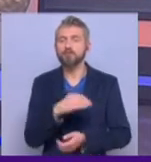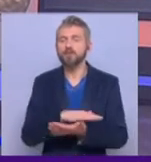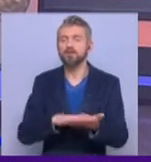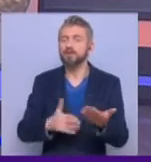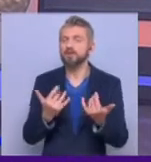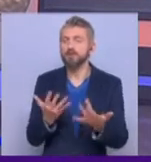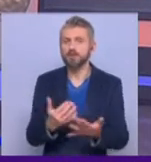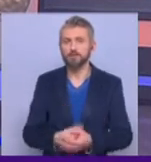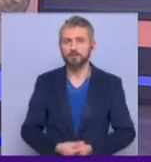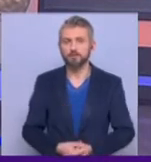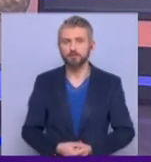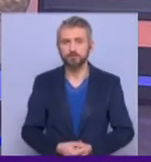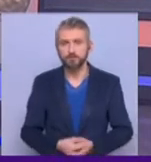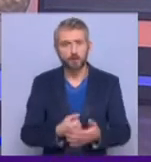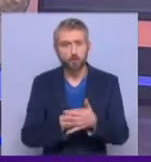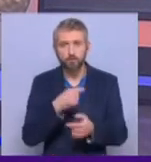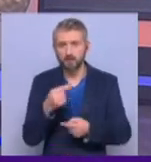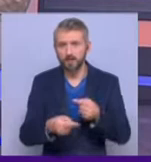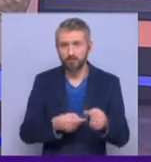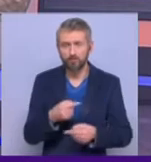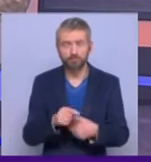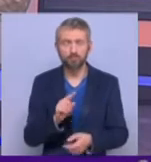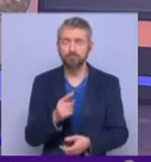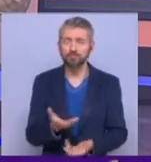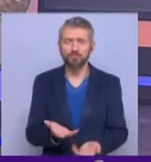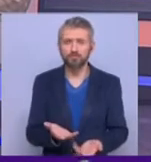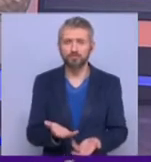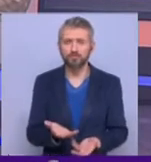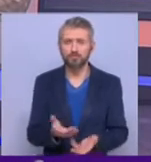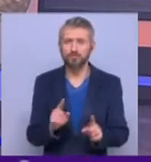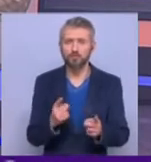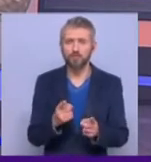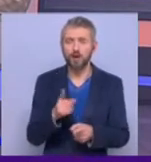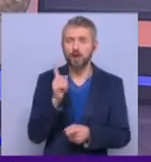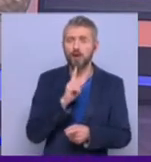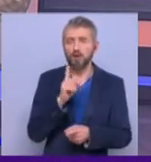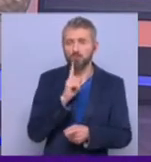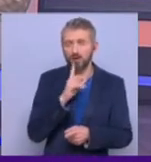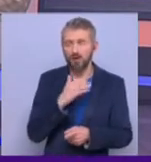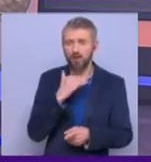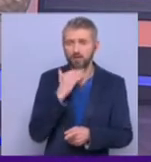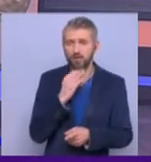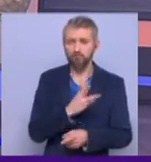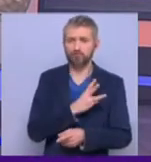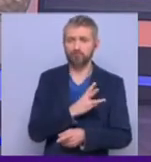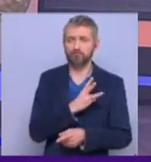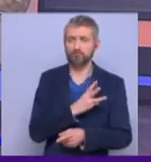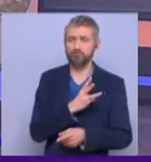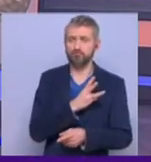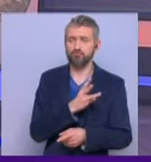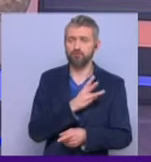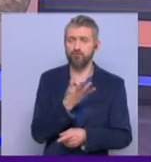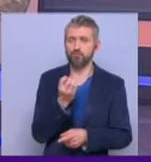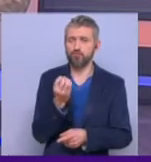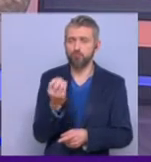тривати? До безконечності. Чому? Чому? Пока апетитов хватит, собственно говоря, и